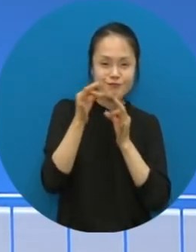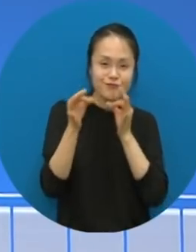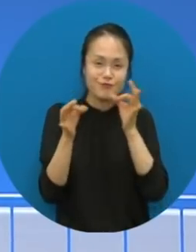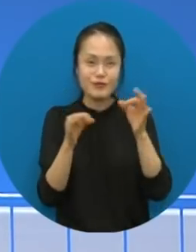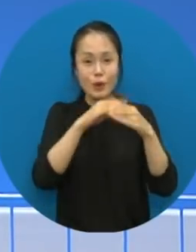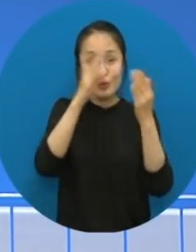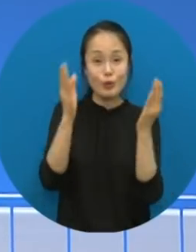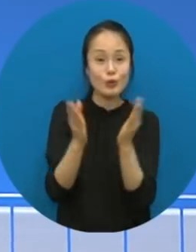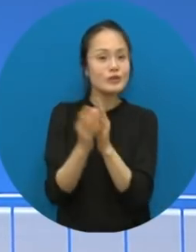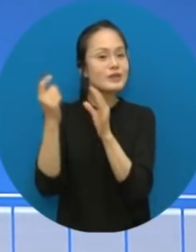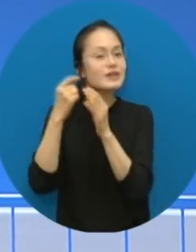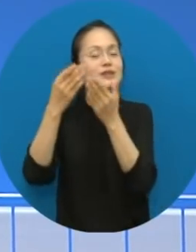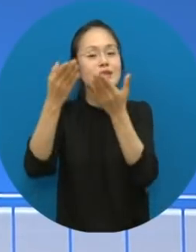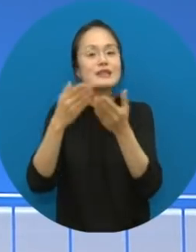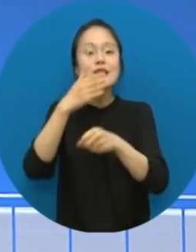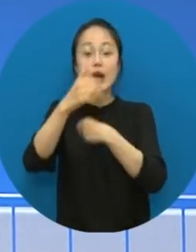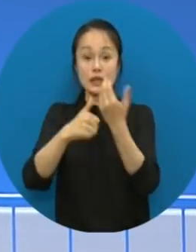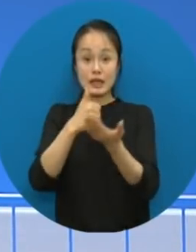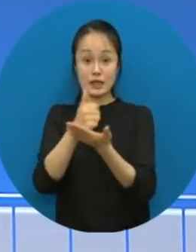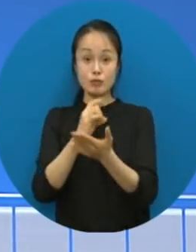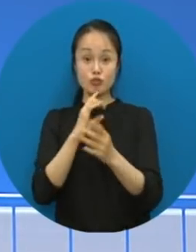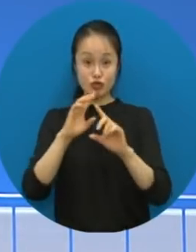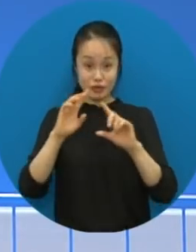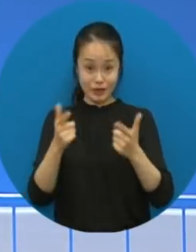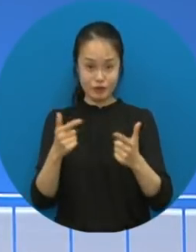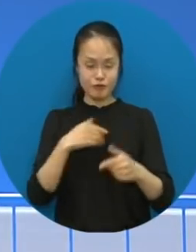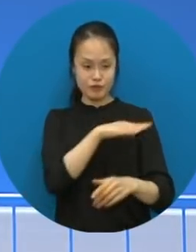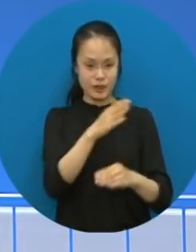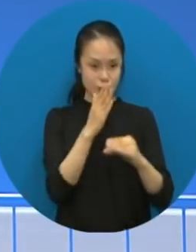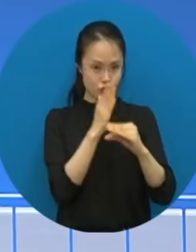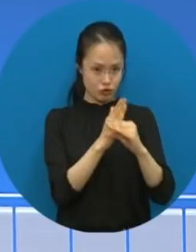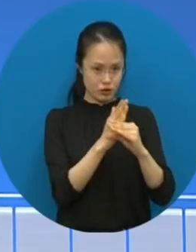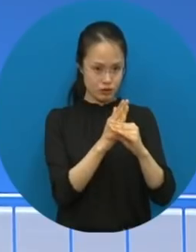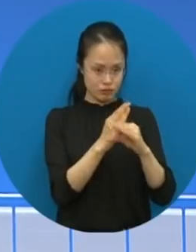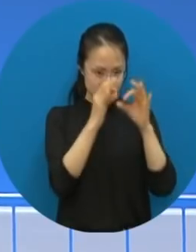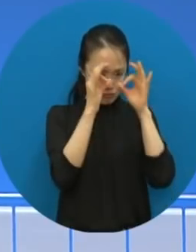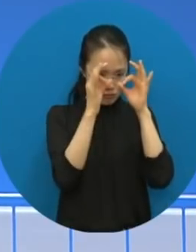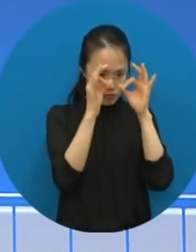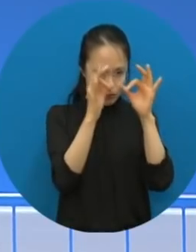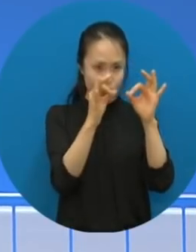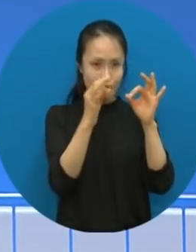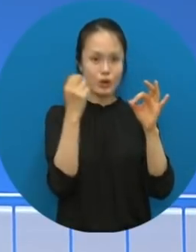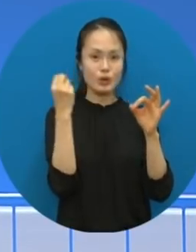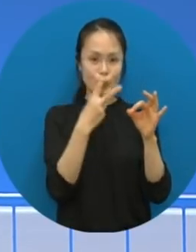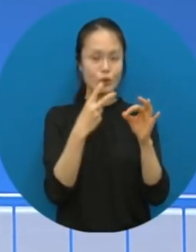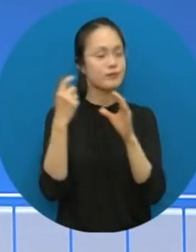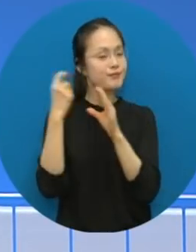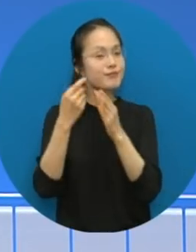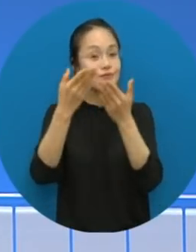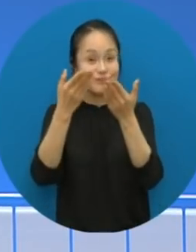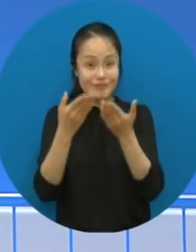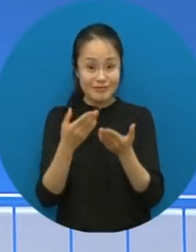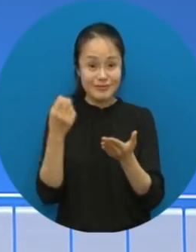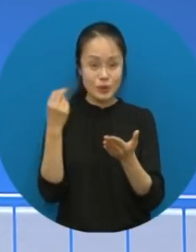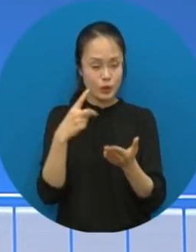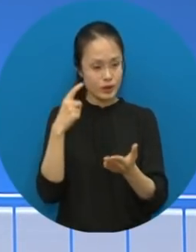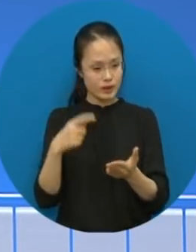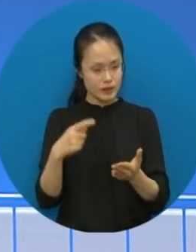것을 들으시는 분이 아니라 우리의 중심을 보시고 들으시고 우리의 생각의 결정의 흐름을